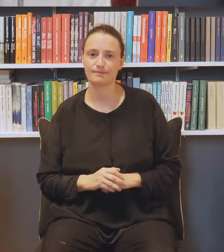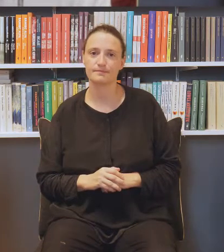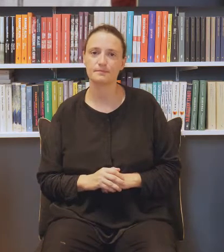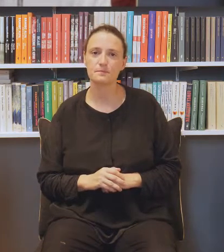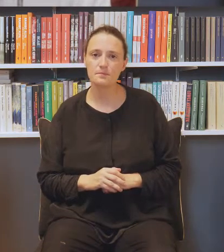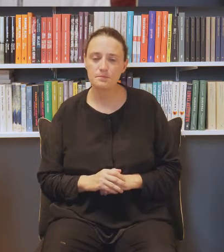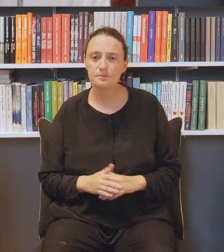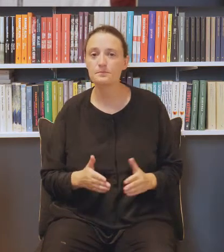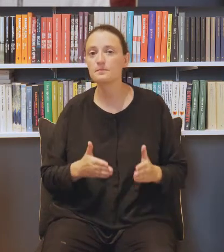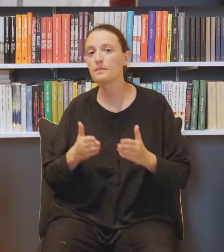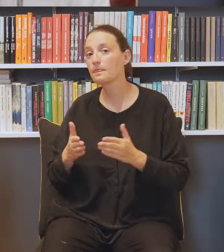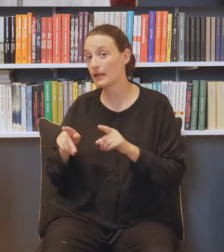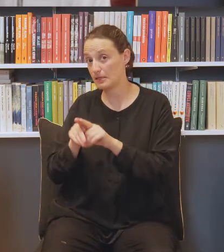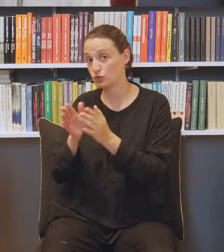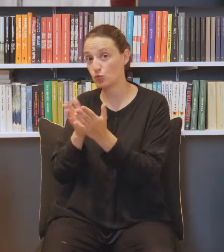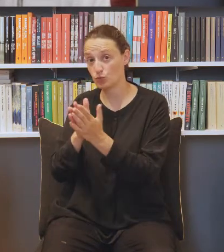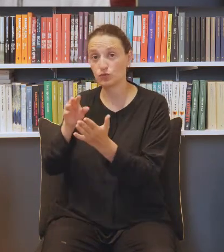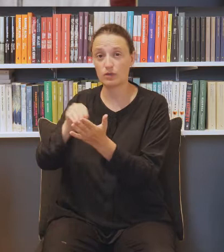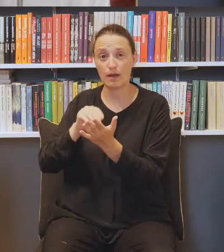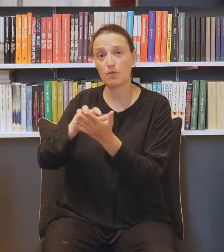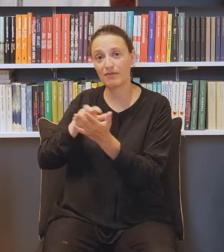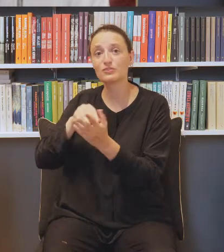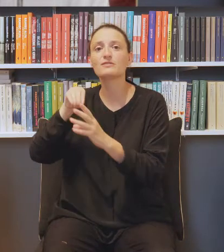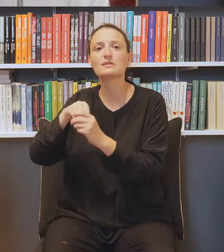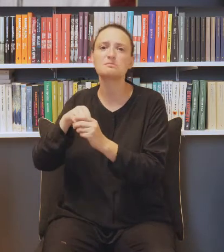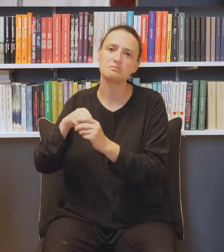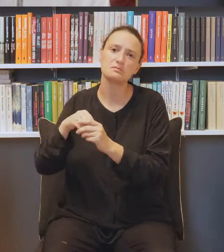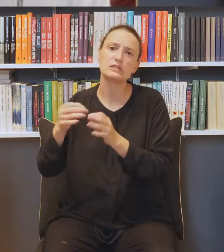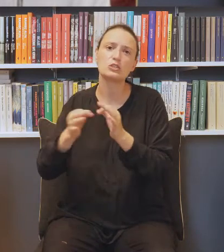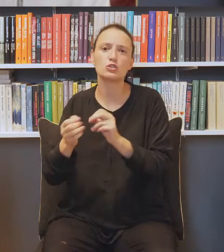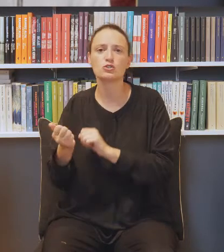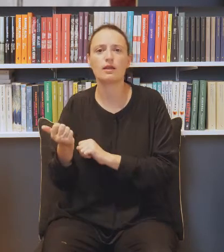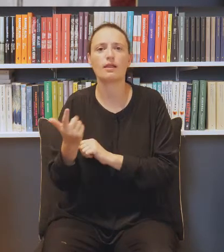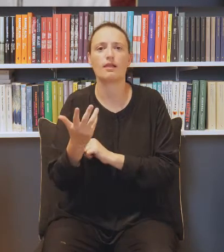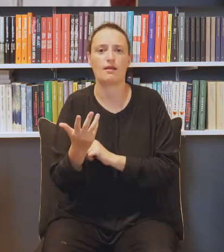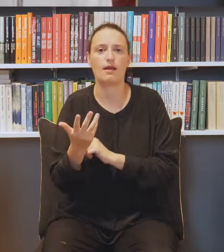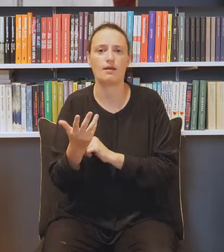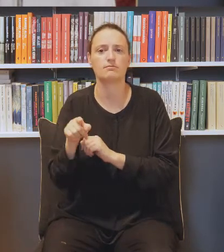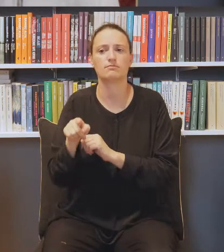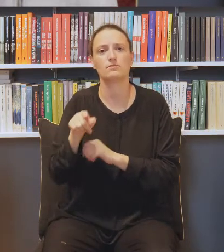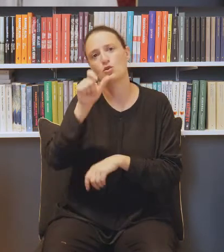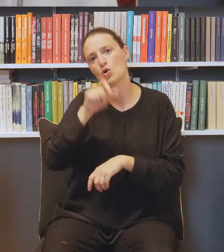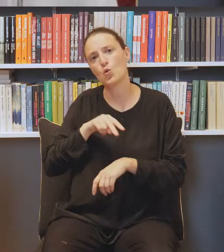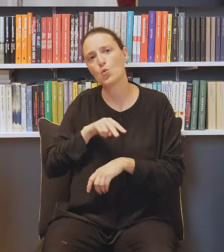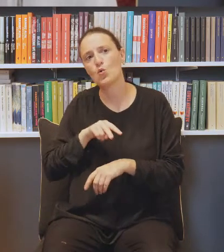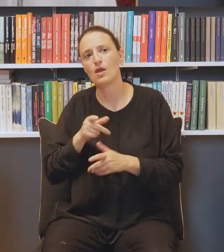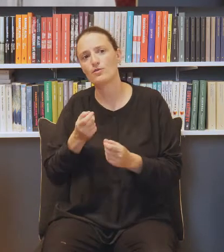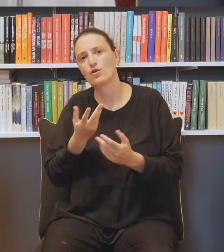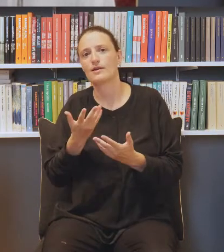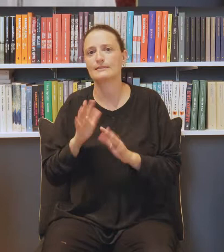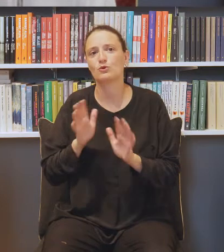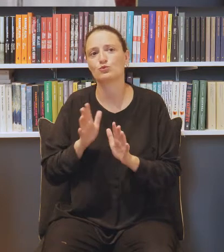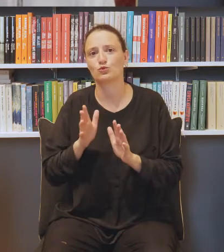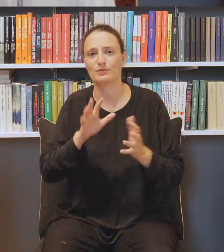Też na kartach powieści pojawia się kilka takich historii, które pełnią dla Uli formę jakiejś odskoczki od